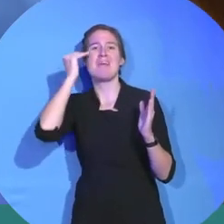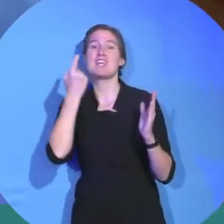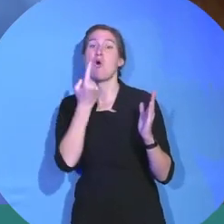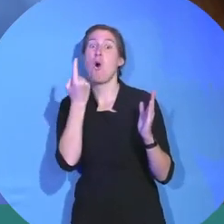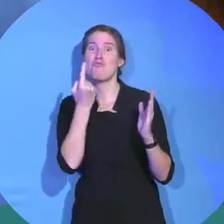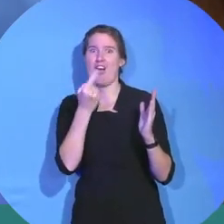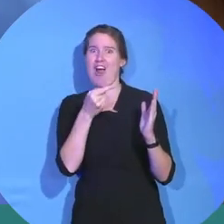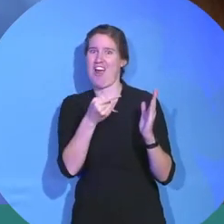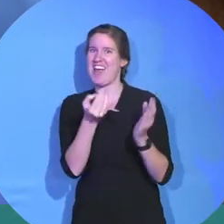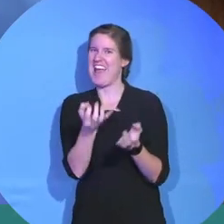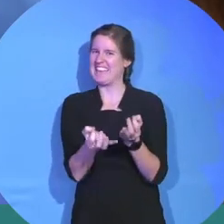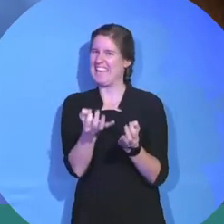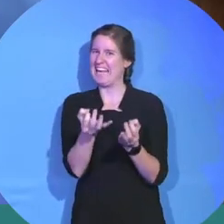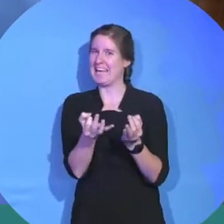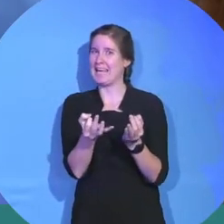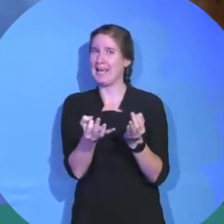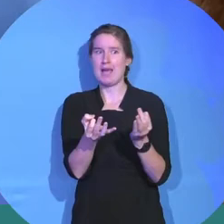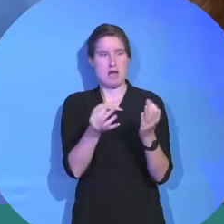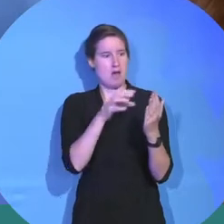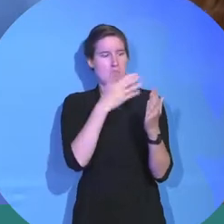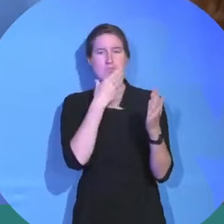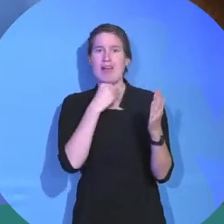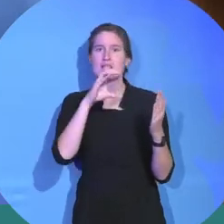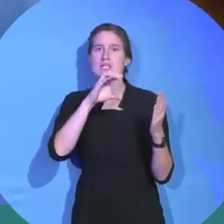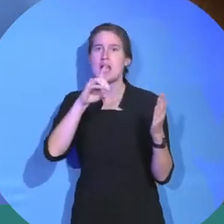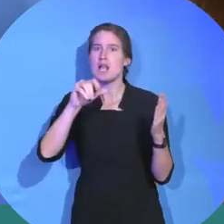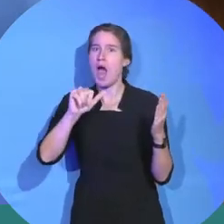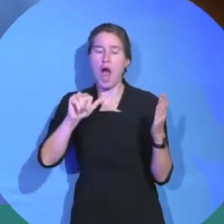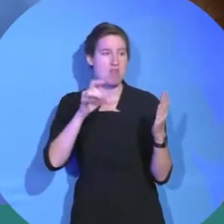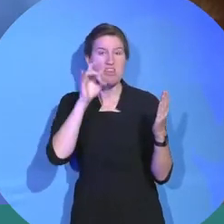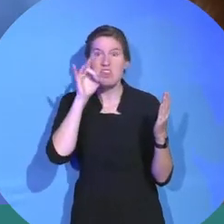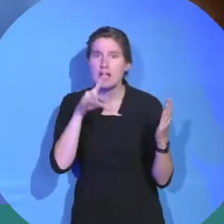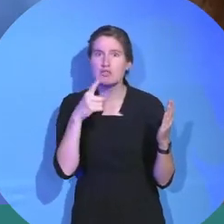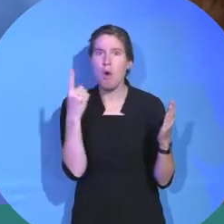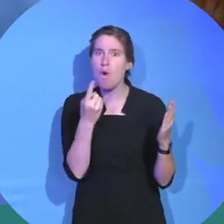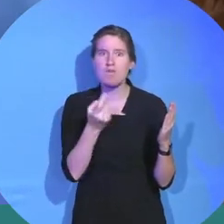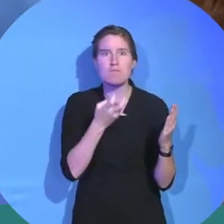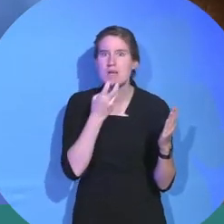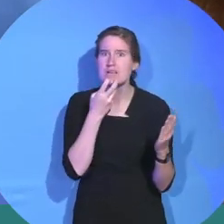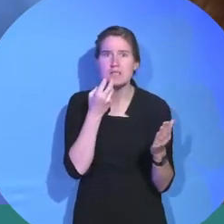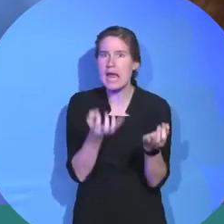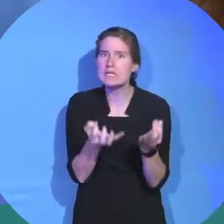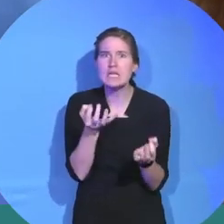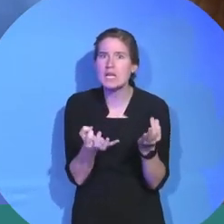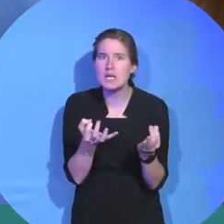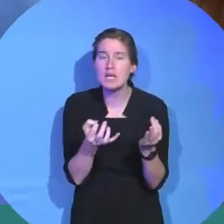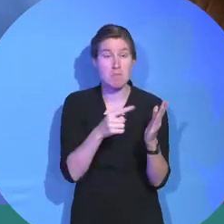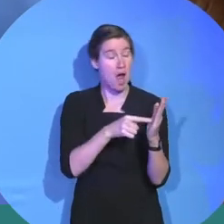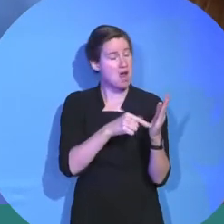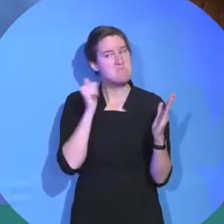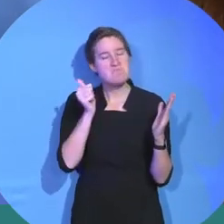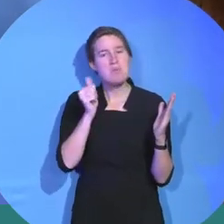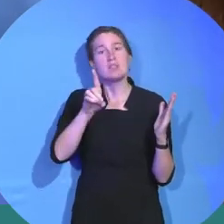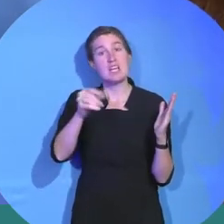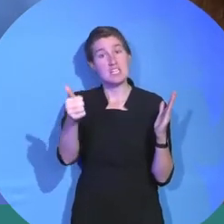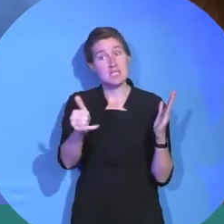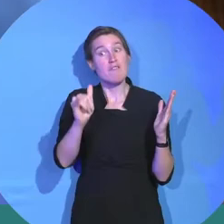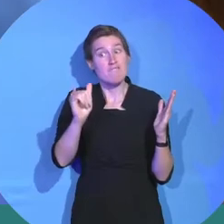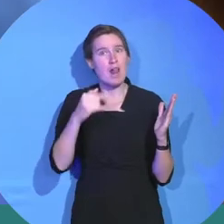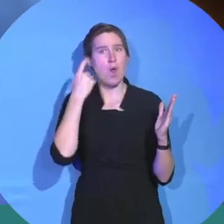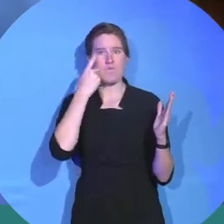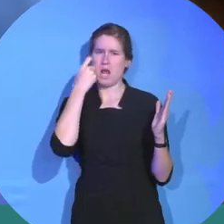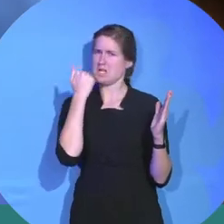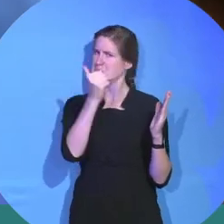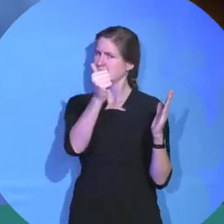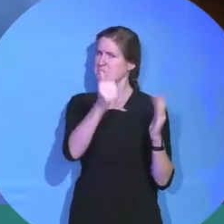echt complimenten dat D66 zich echt bezighoudt met medische ethiek en vooral ook abortus. Ja. En inderdaad,